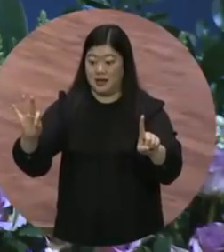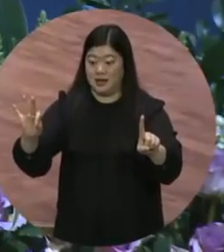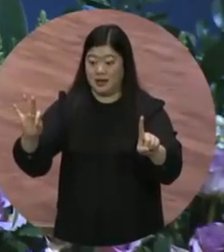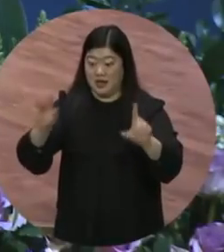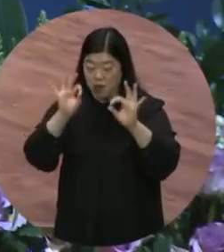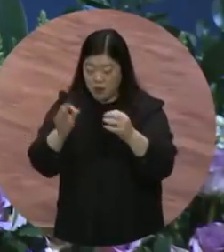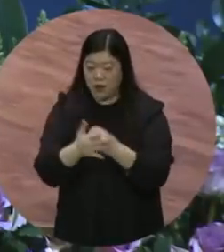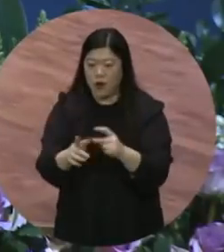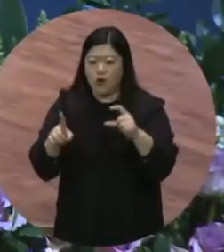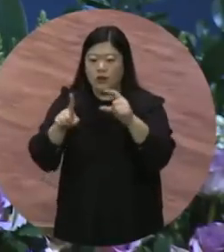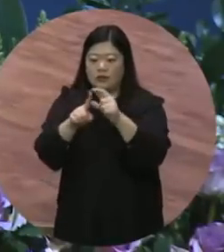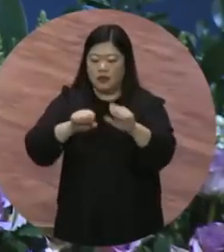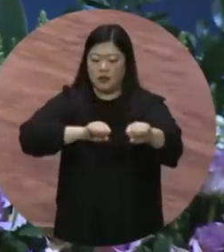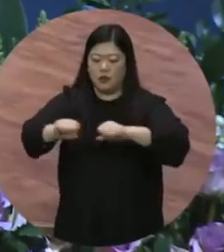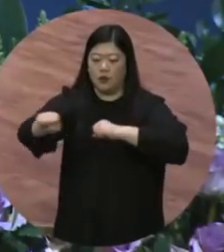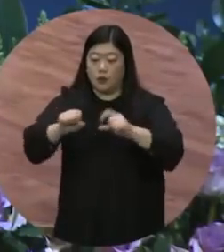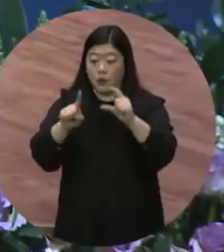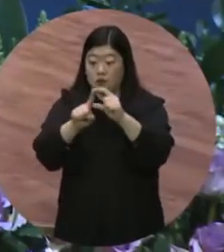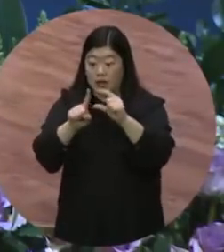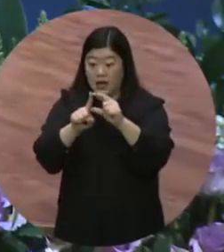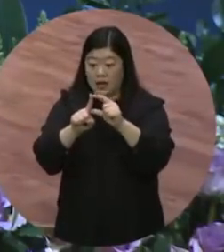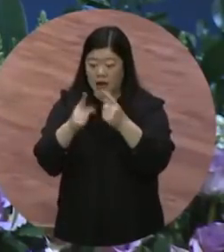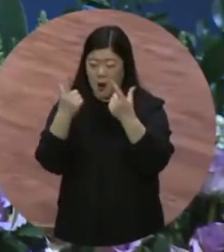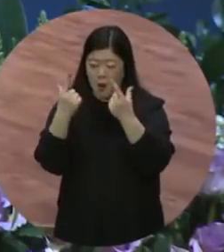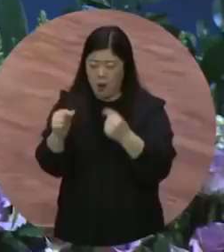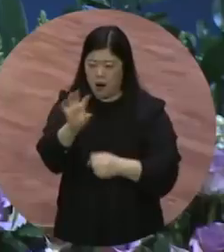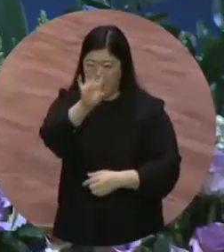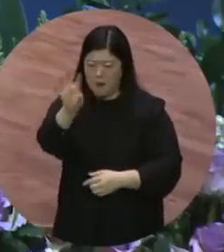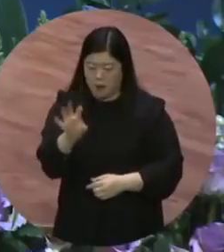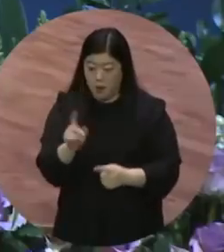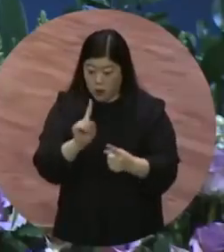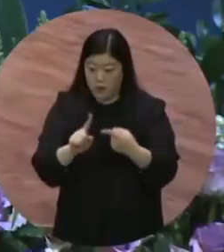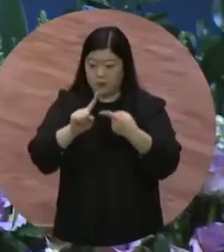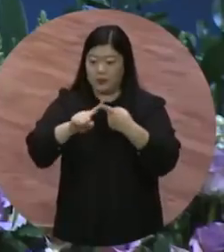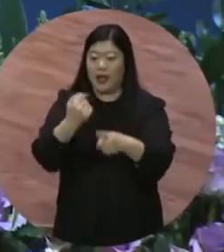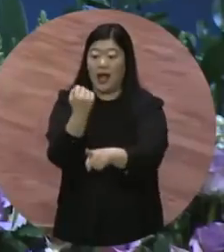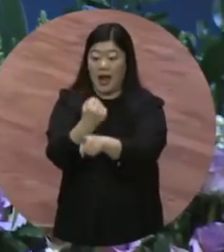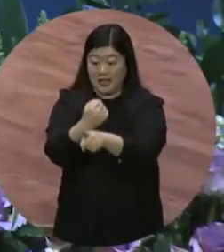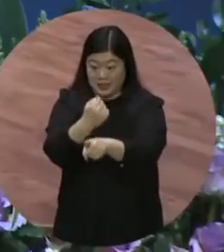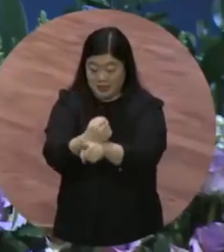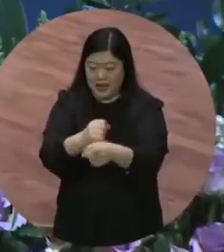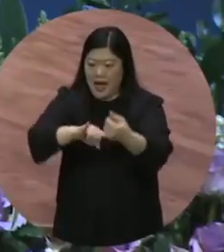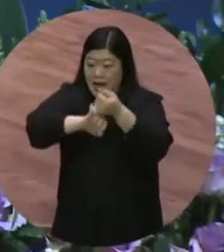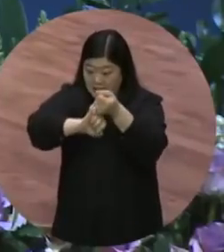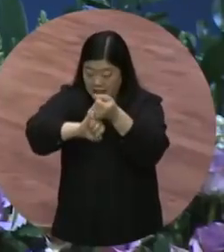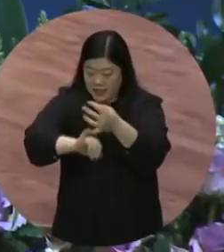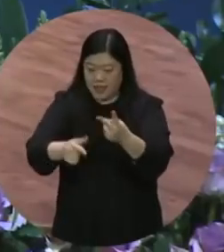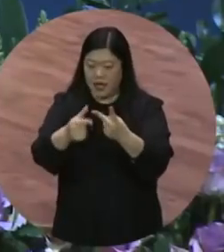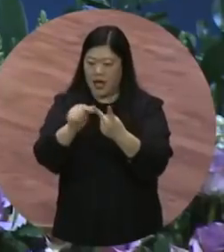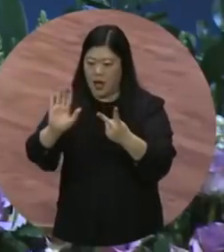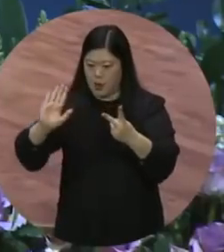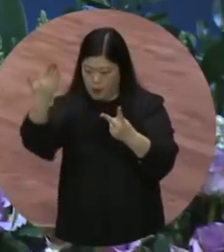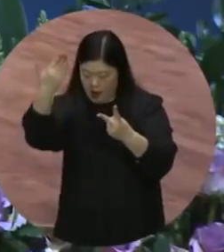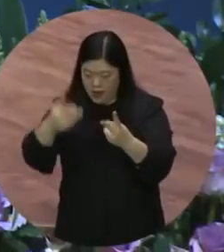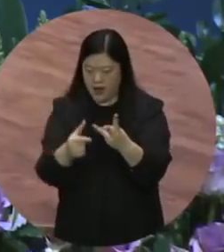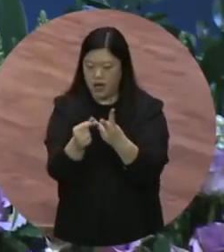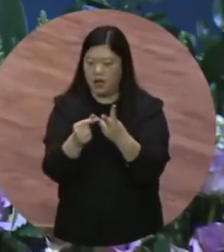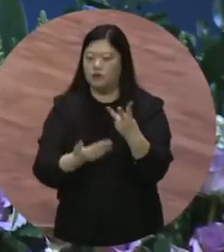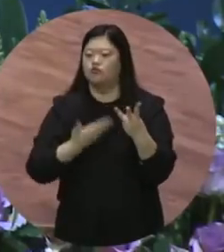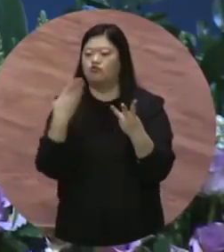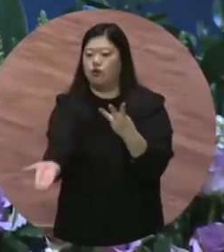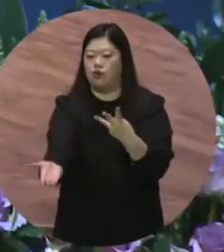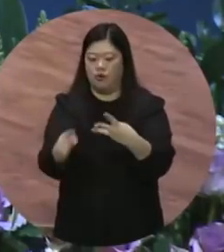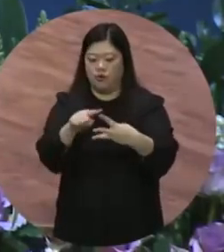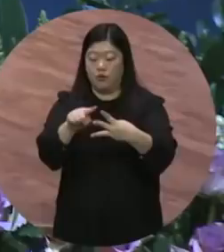나온 걸 볼 수 있습니다. 그 세 개 동사가 뭐냐면 하리라, 되리라, 주리라요. 이 말은 하나님의 강한 의지가